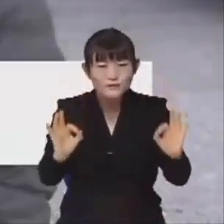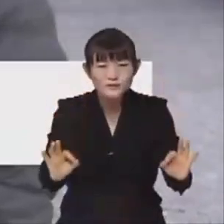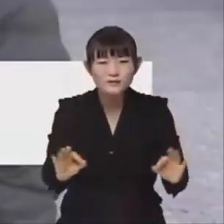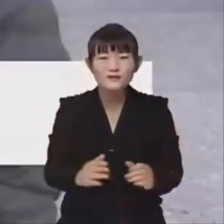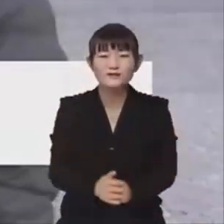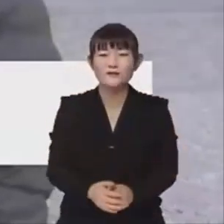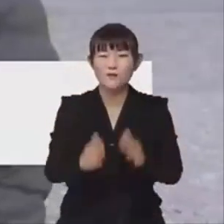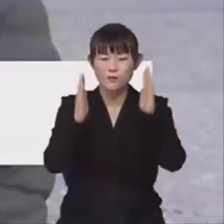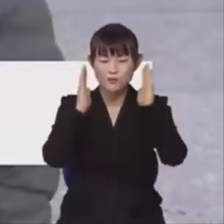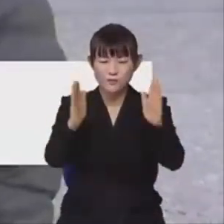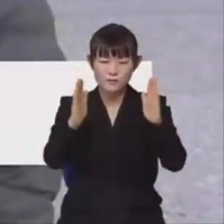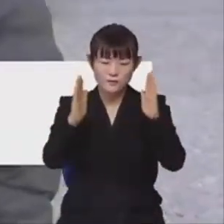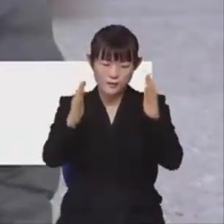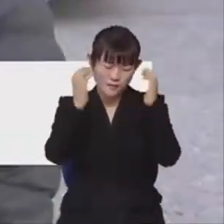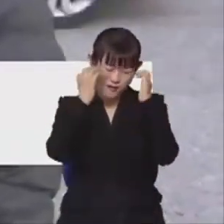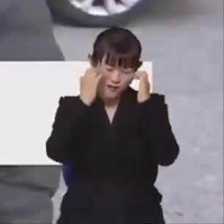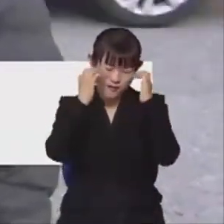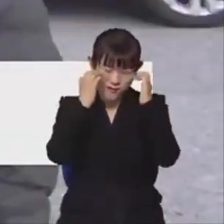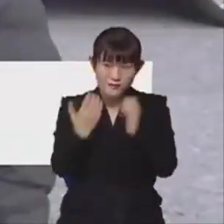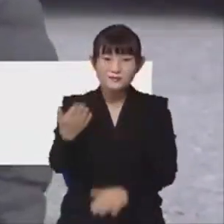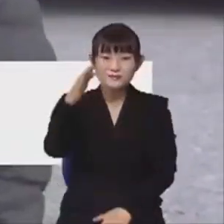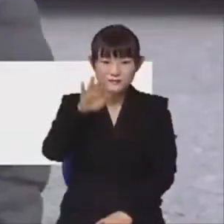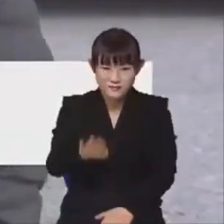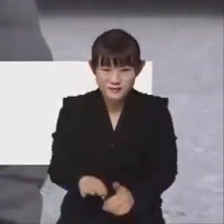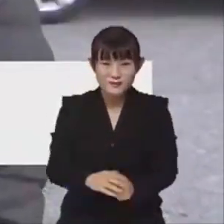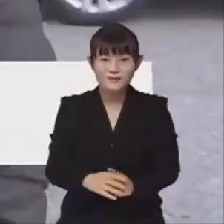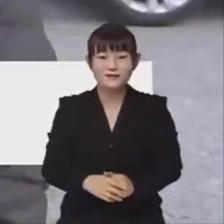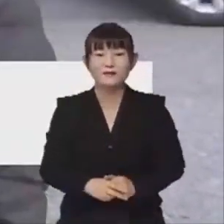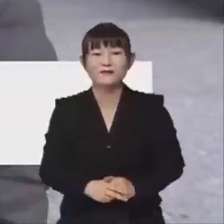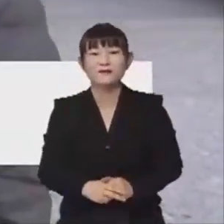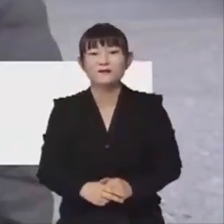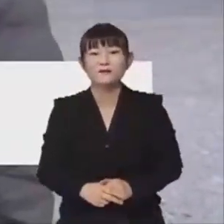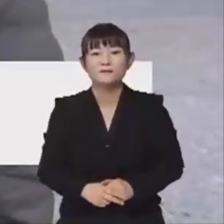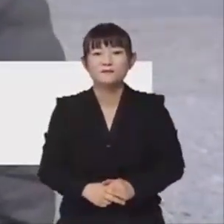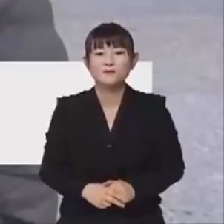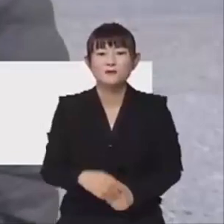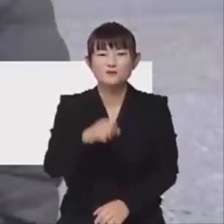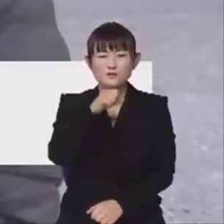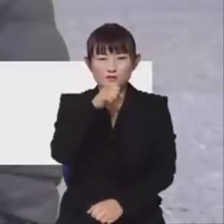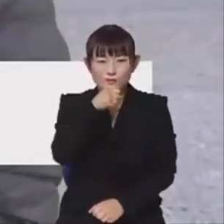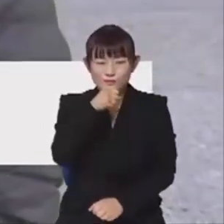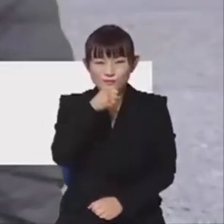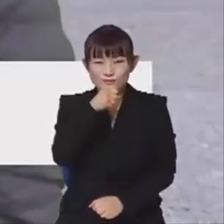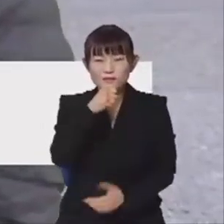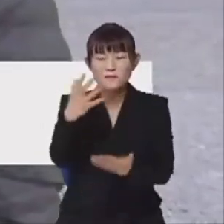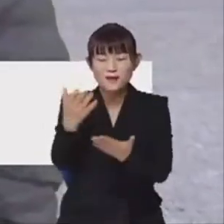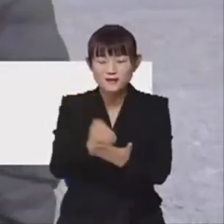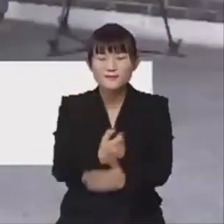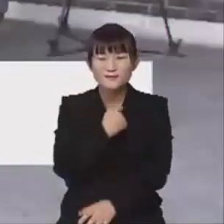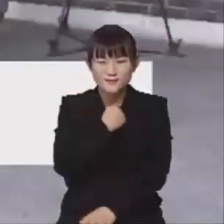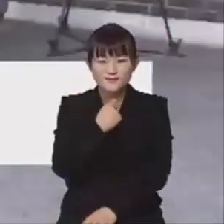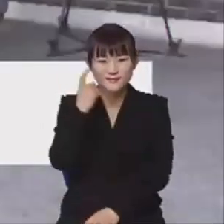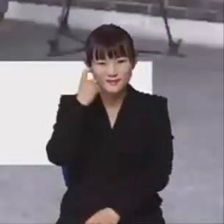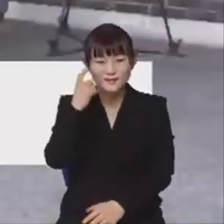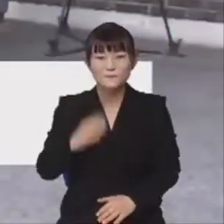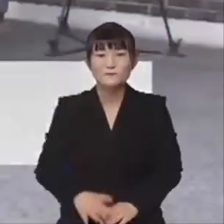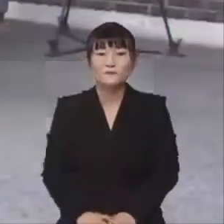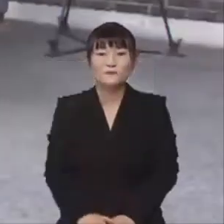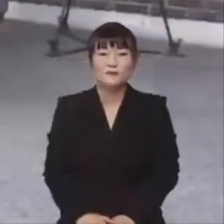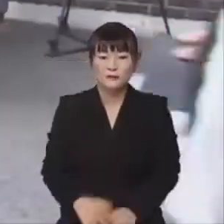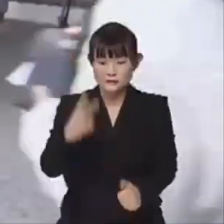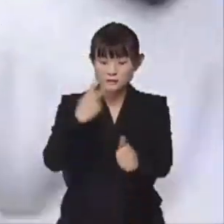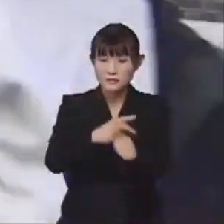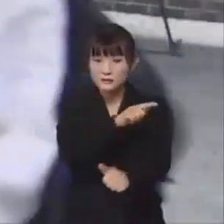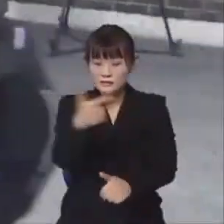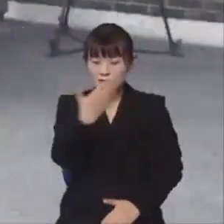너무 그 힘든 과정, 마감까지 힘든 과정이 정말 잘 되려고 그런 것 같다 하고.